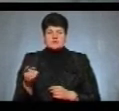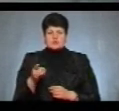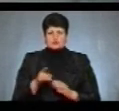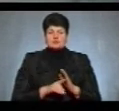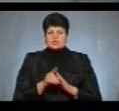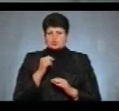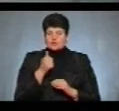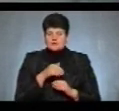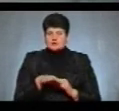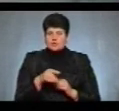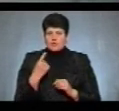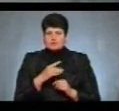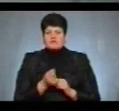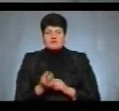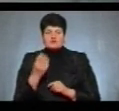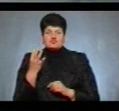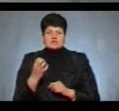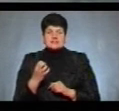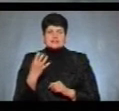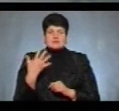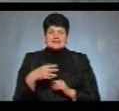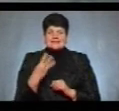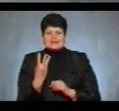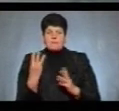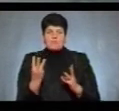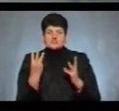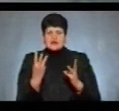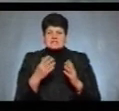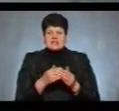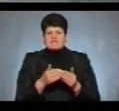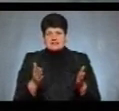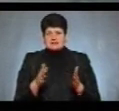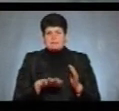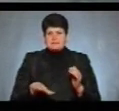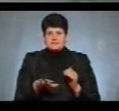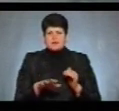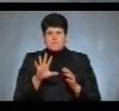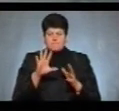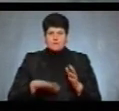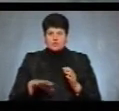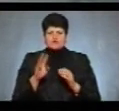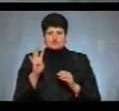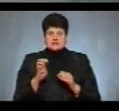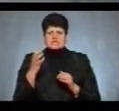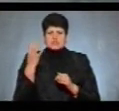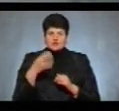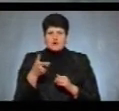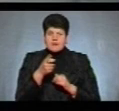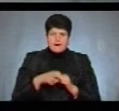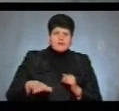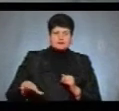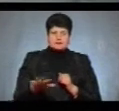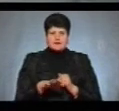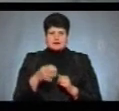року на території області виникло 453 пожежі. На відкритих ділянках місцевості їх площа 440 гектарів, повідомила речник